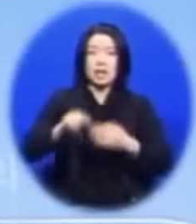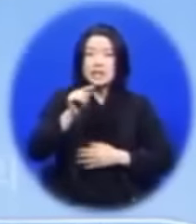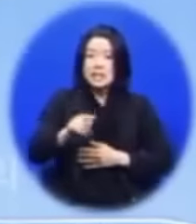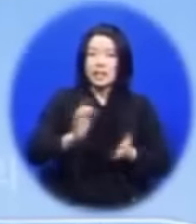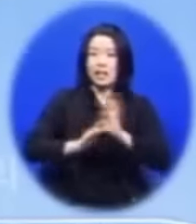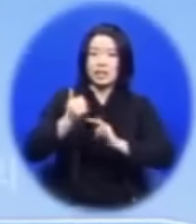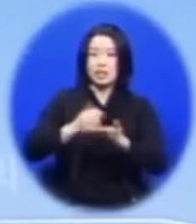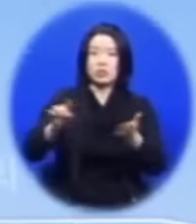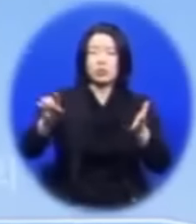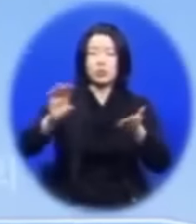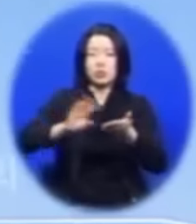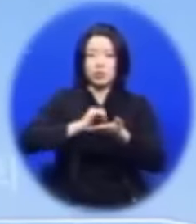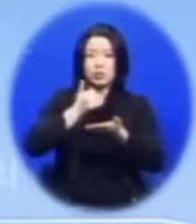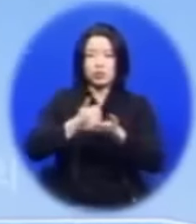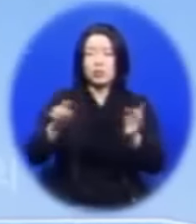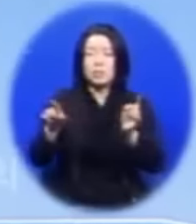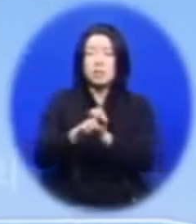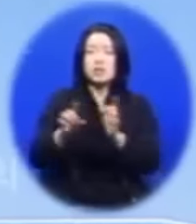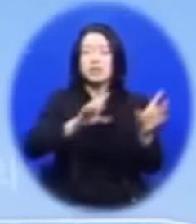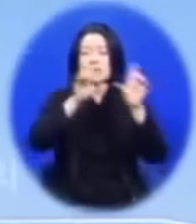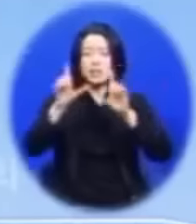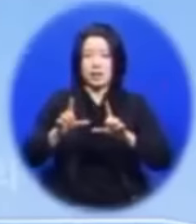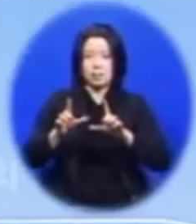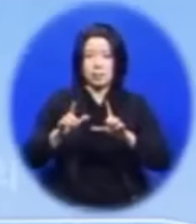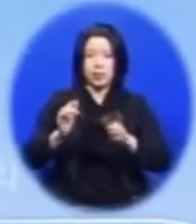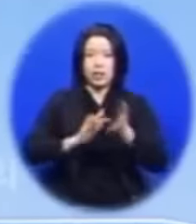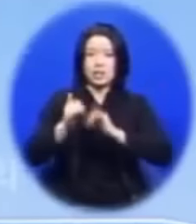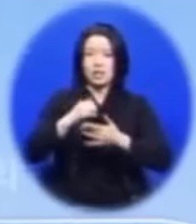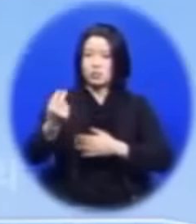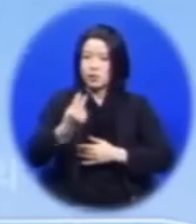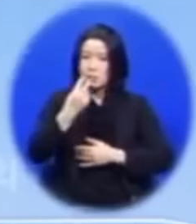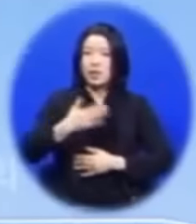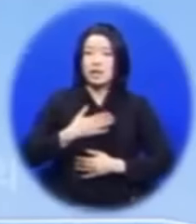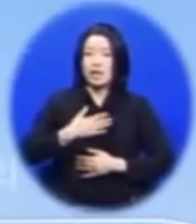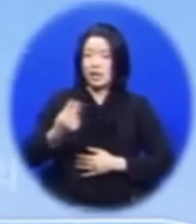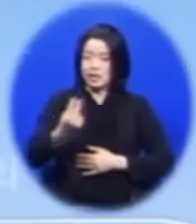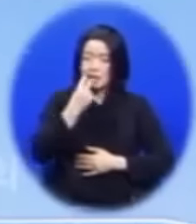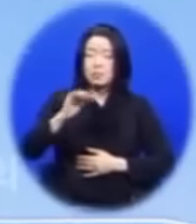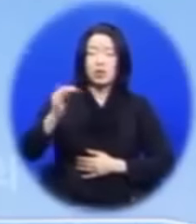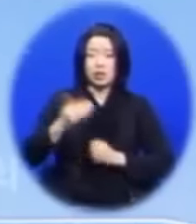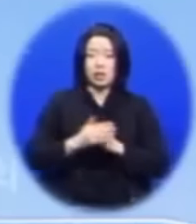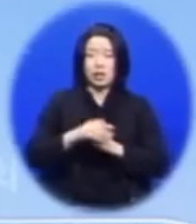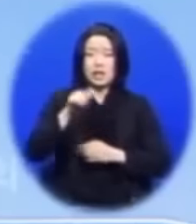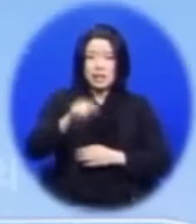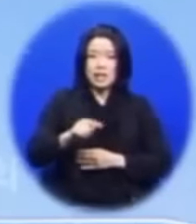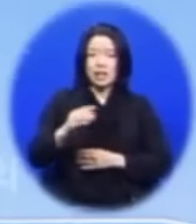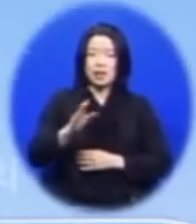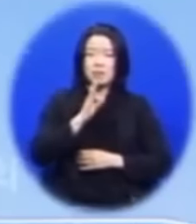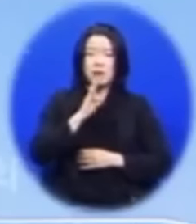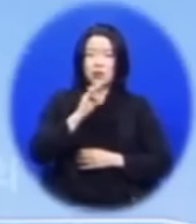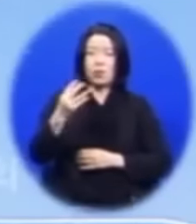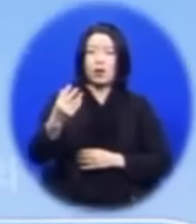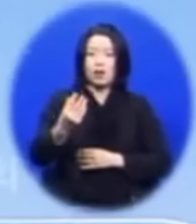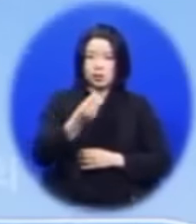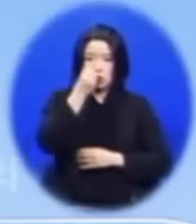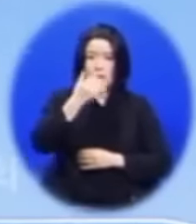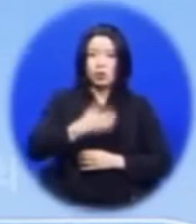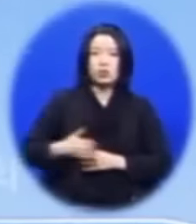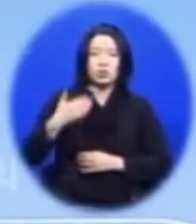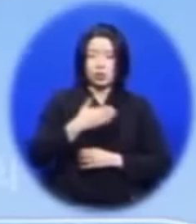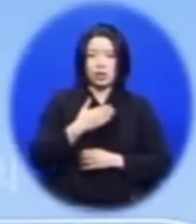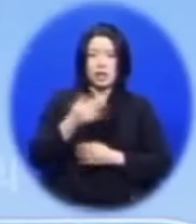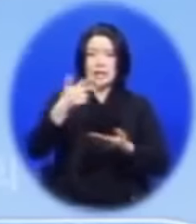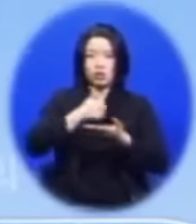믿는 삶 예수님의 생명이 내 생명이 되어 버려 이것이 성육신이 주님이 내